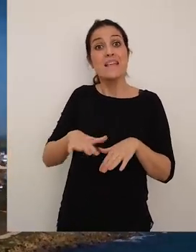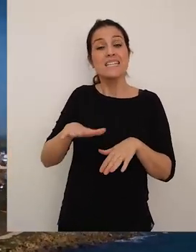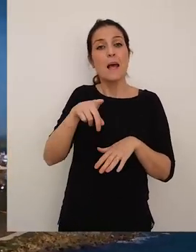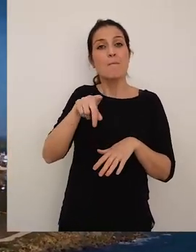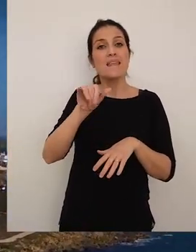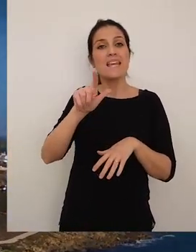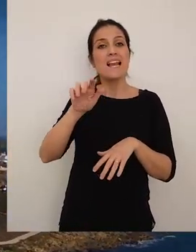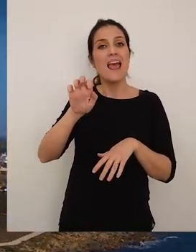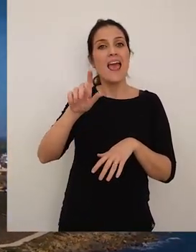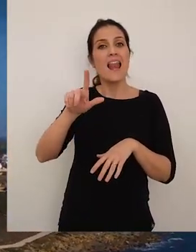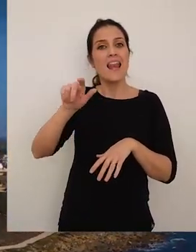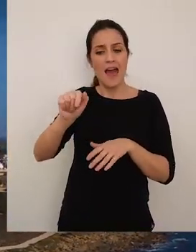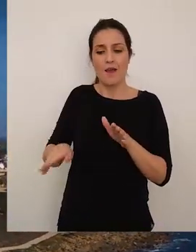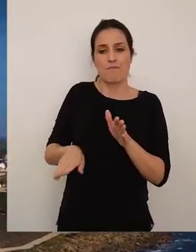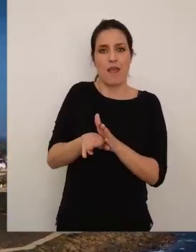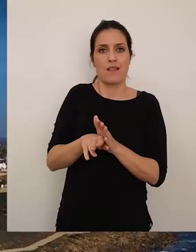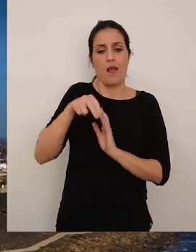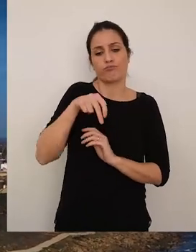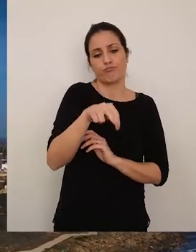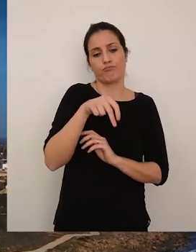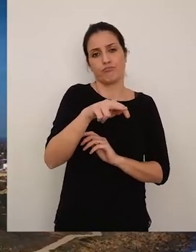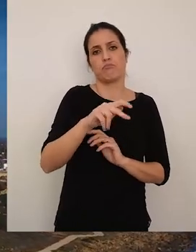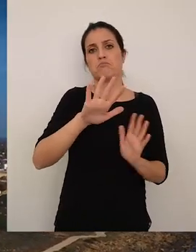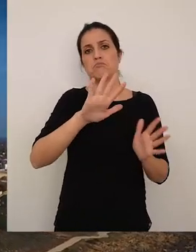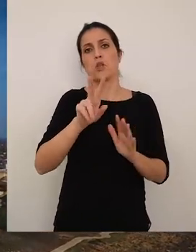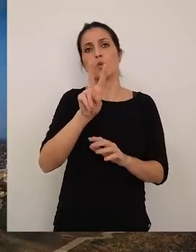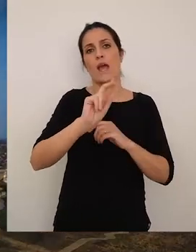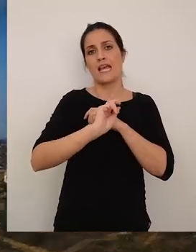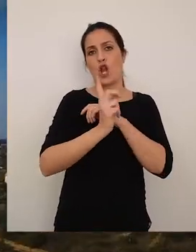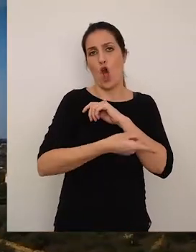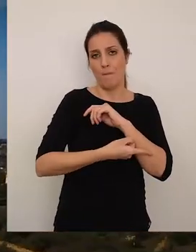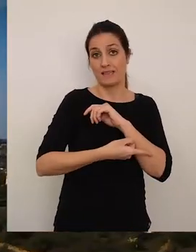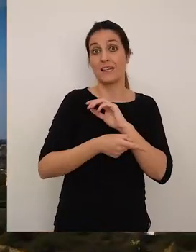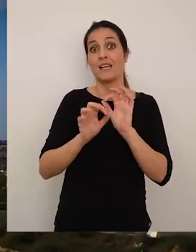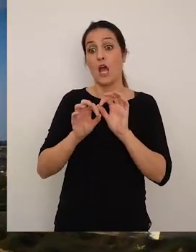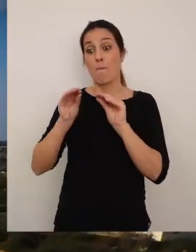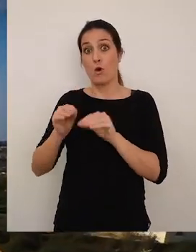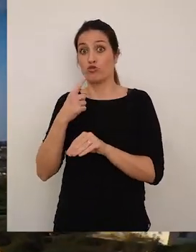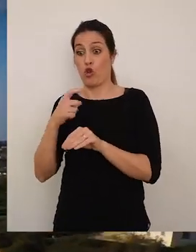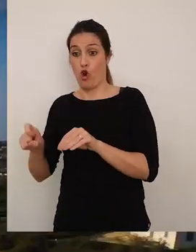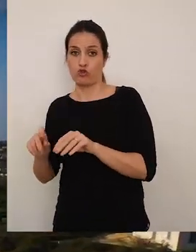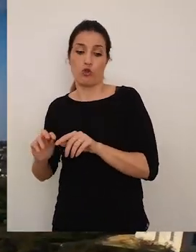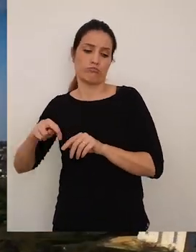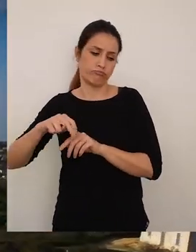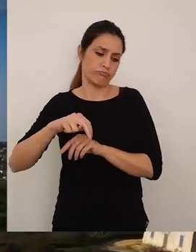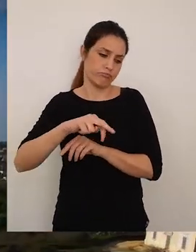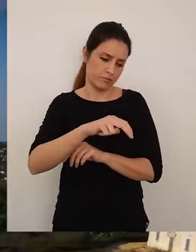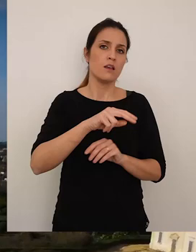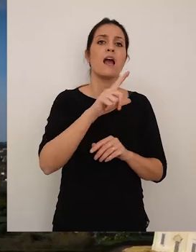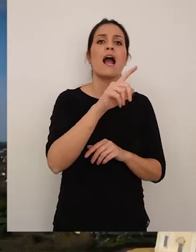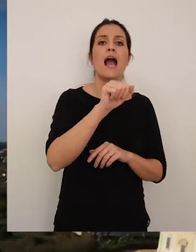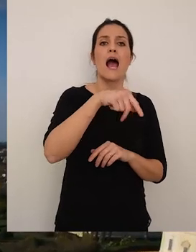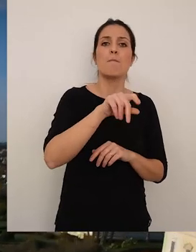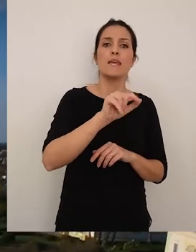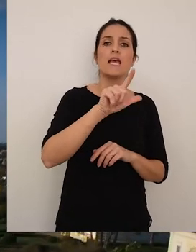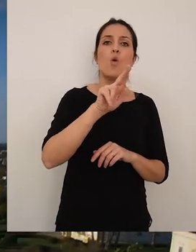Da Piazzetta Pilella parte un lungo e suggestivo camminamento, lungo circa 2 km, che collega Posto Rosso a Capilungo, l'altra Marina